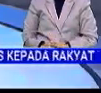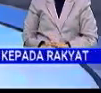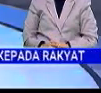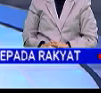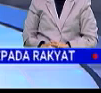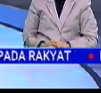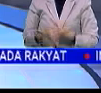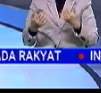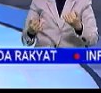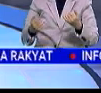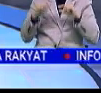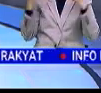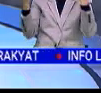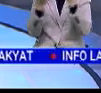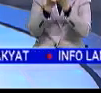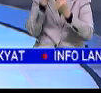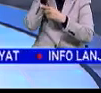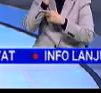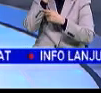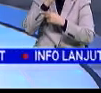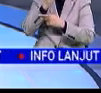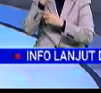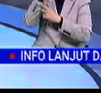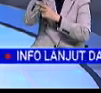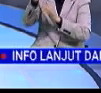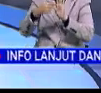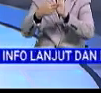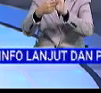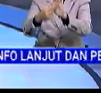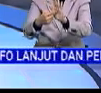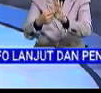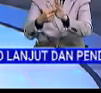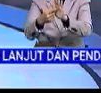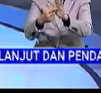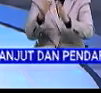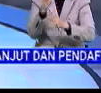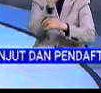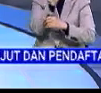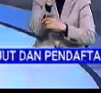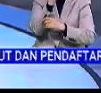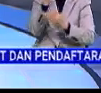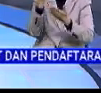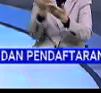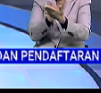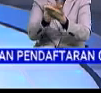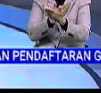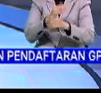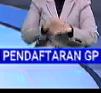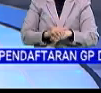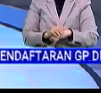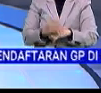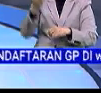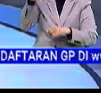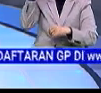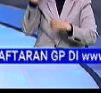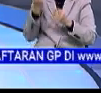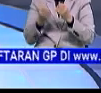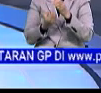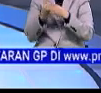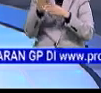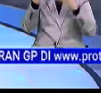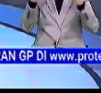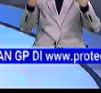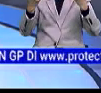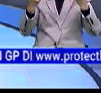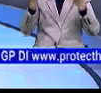Ini pula mengenai anggota kumpulan wanita yang juga akan tampilkan single terbaru. Pernah mencetuskan fenomena